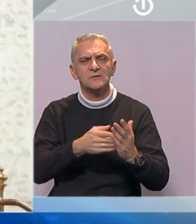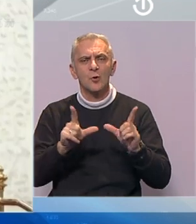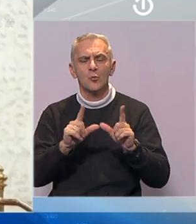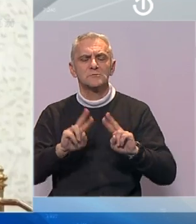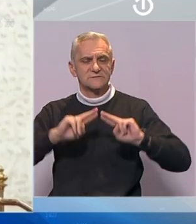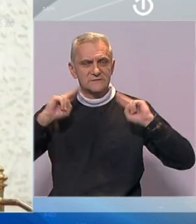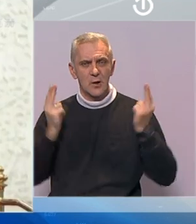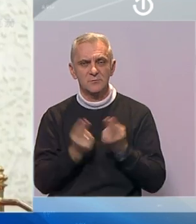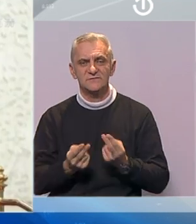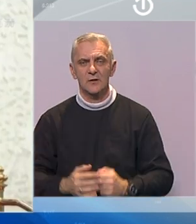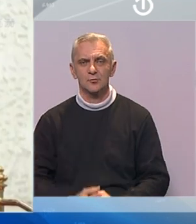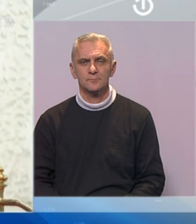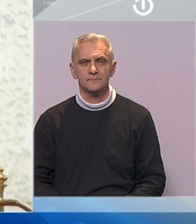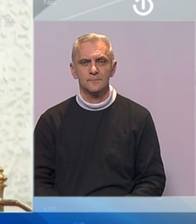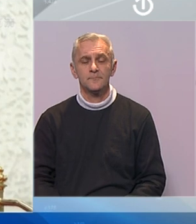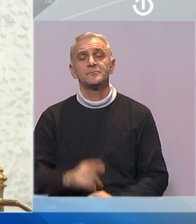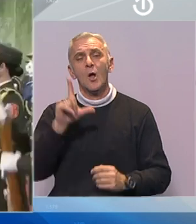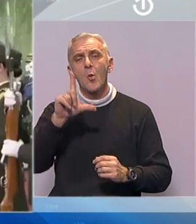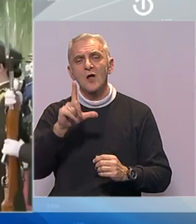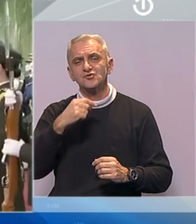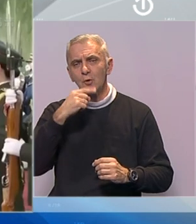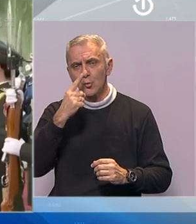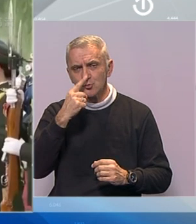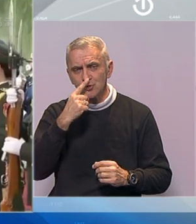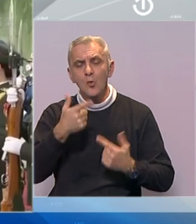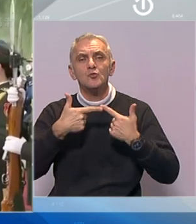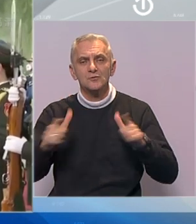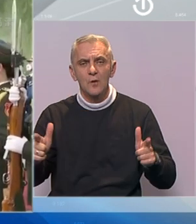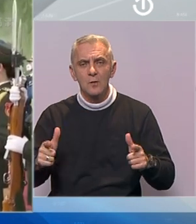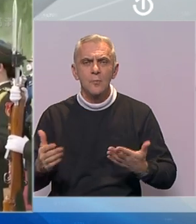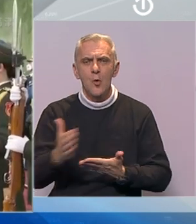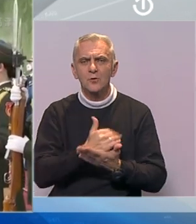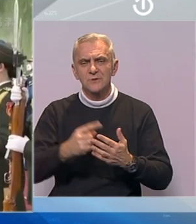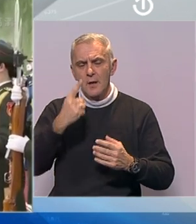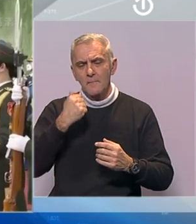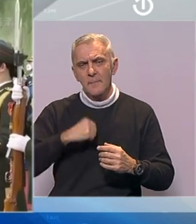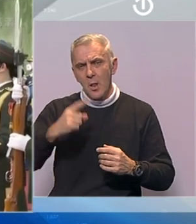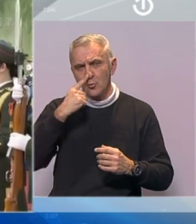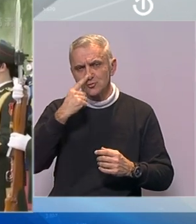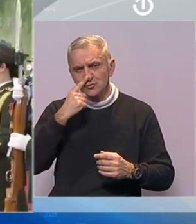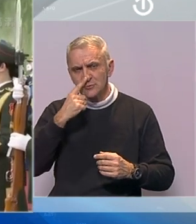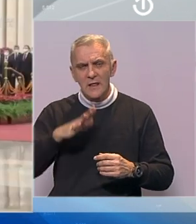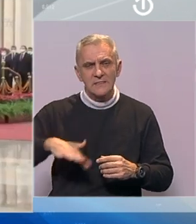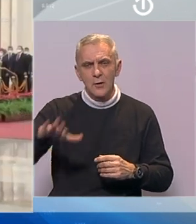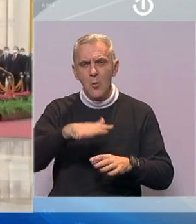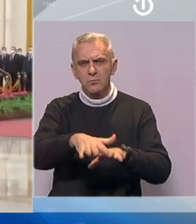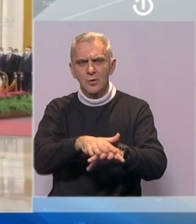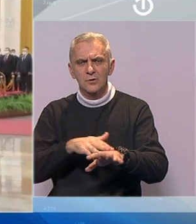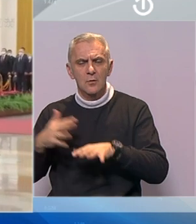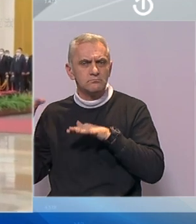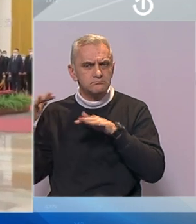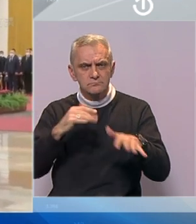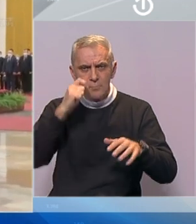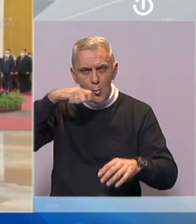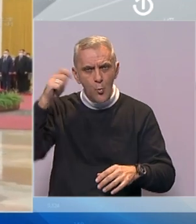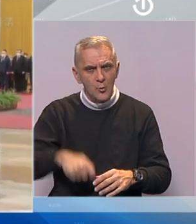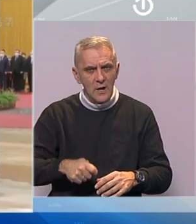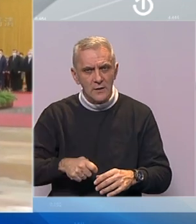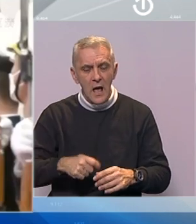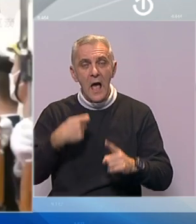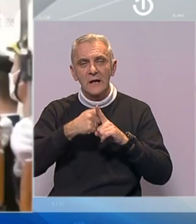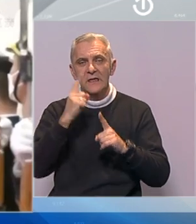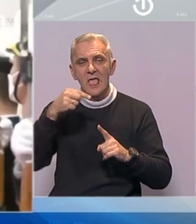u cijelom svijetu. Lukašenko je Rusiji dozvolio da koristi bjelorusku teritoriju za pokretanje invazije protiv Ukrajine,